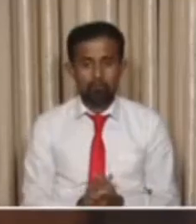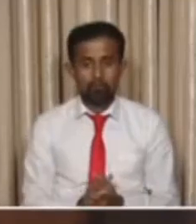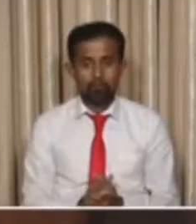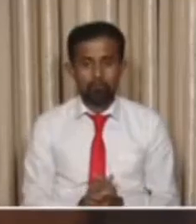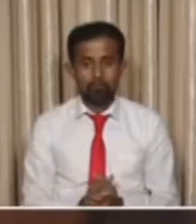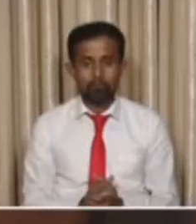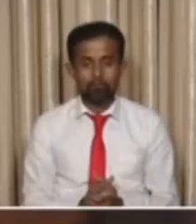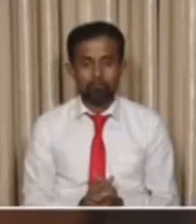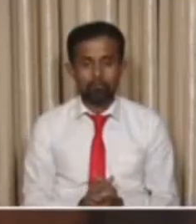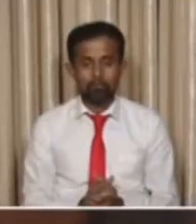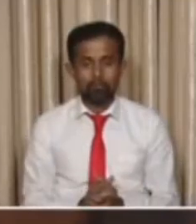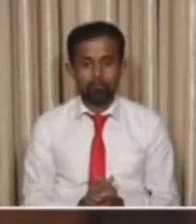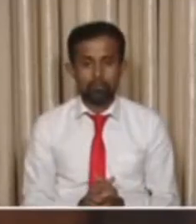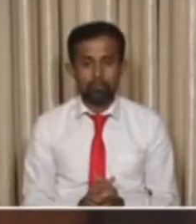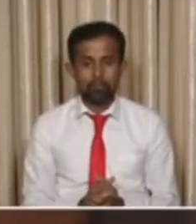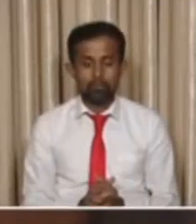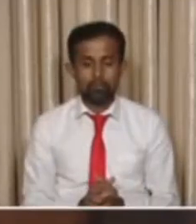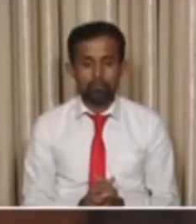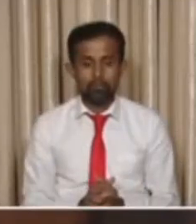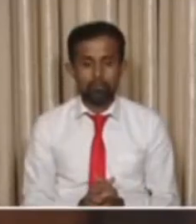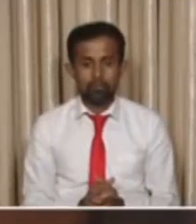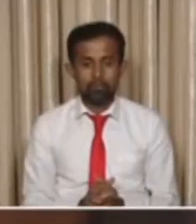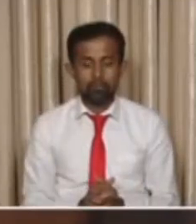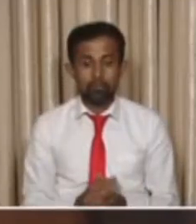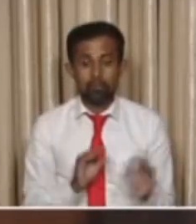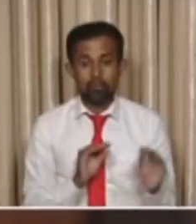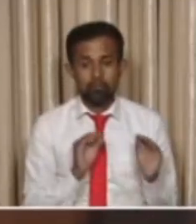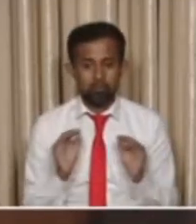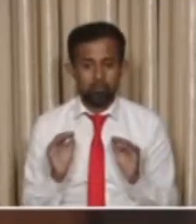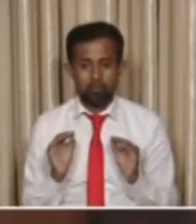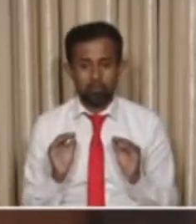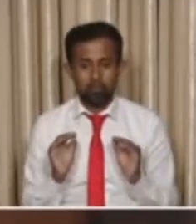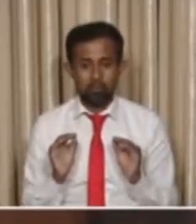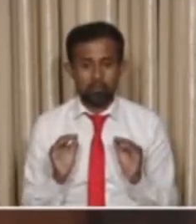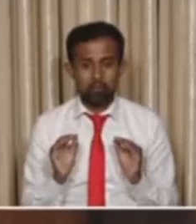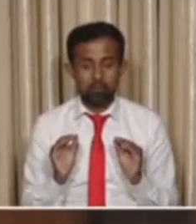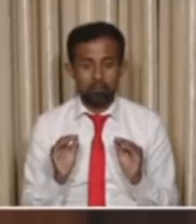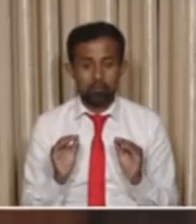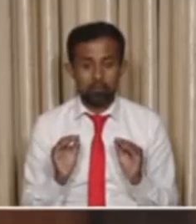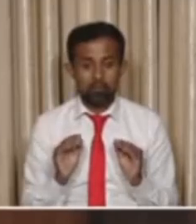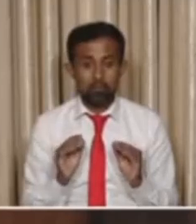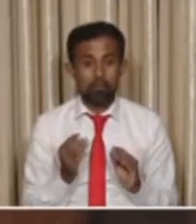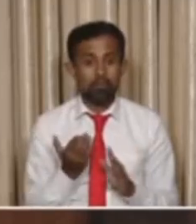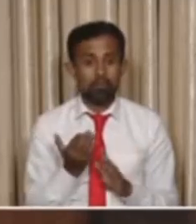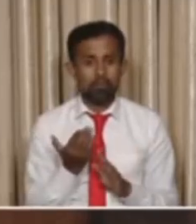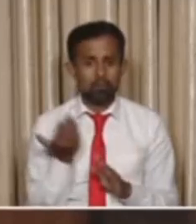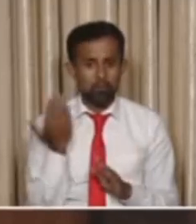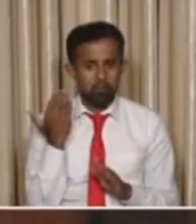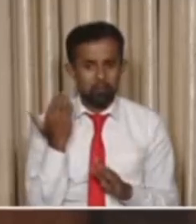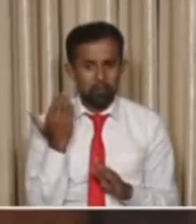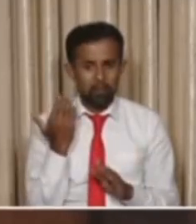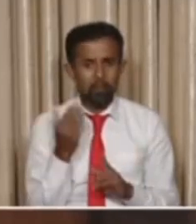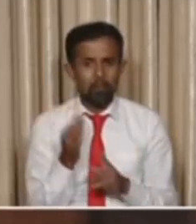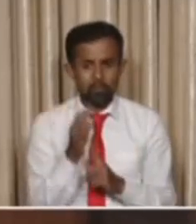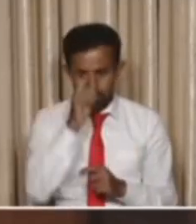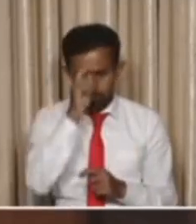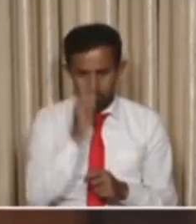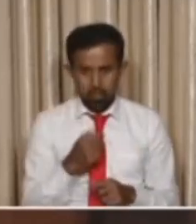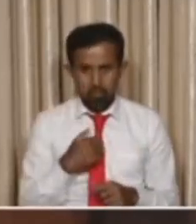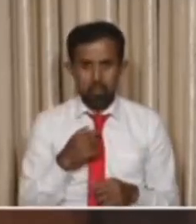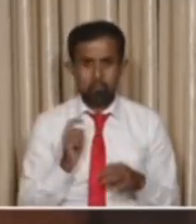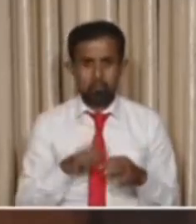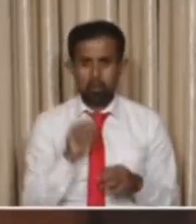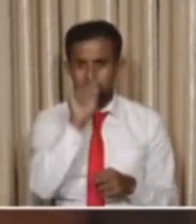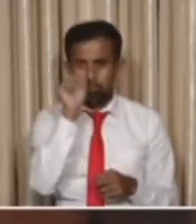எனக்கு இருக்கின்றது. ஏனென்று சொன்னால் இந்த நாட்டிலே நீதிமன்றங்களுக்கும் பாராளுமன்றத்துக்கு இடையிலே ஒரு குழப்ப நிலை உருவாக்க வேண்டும் என்றதிலே ஜனாதிபதி